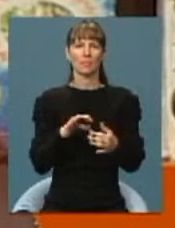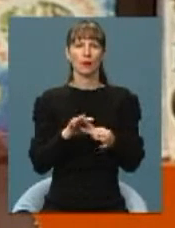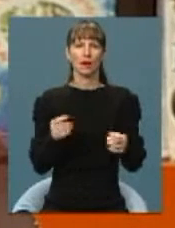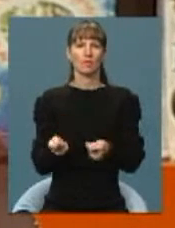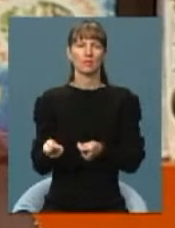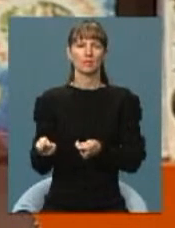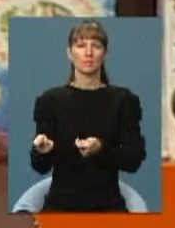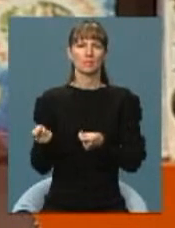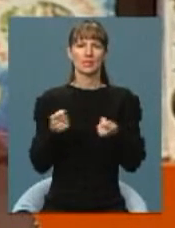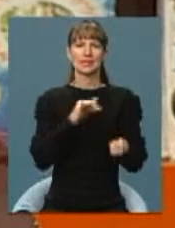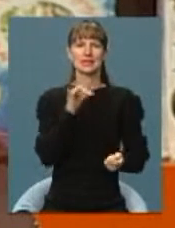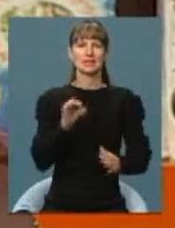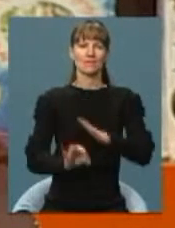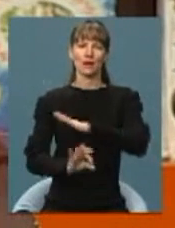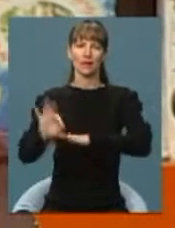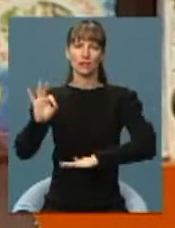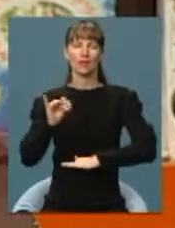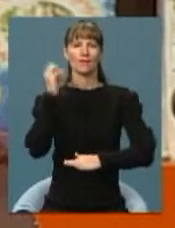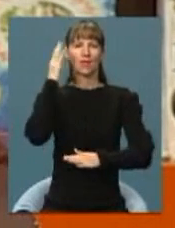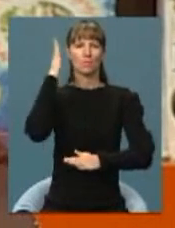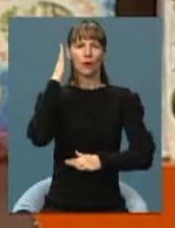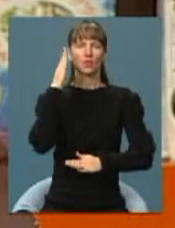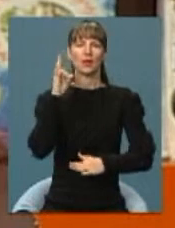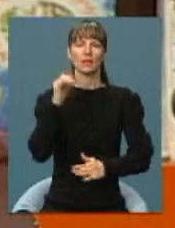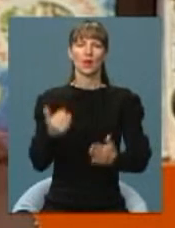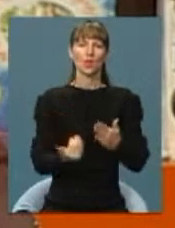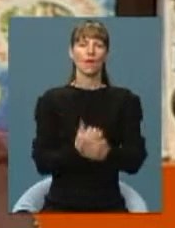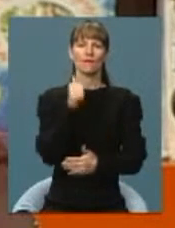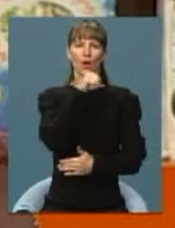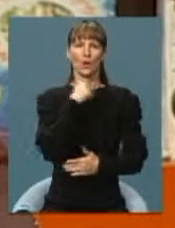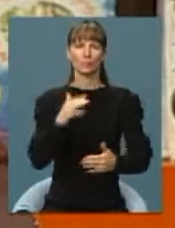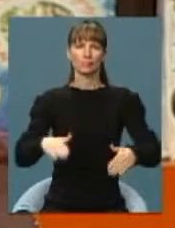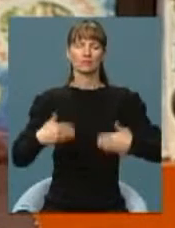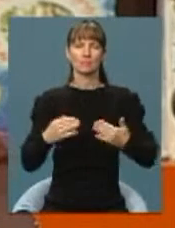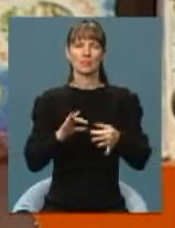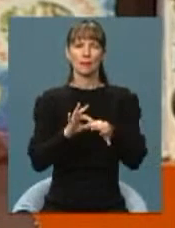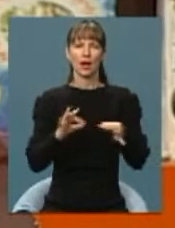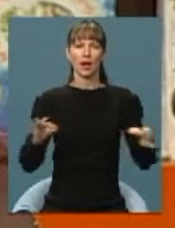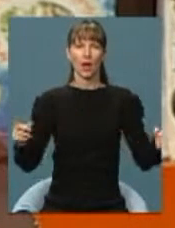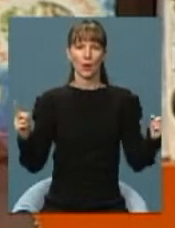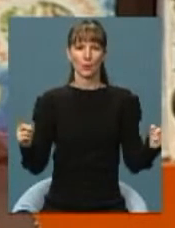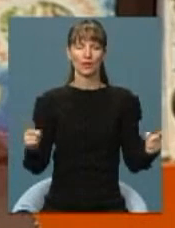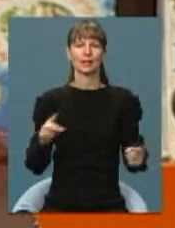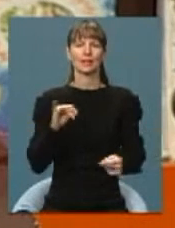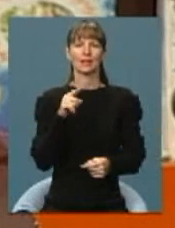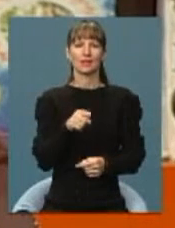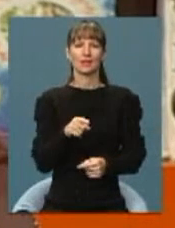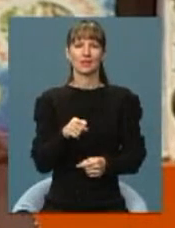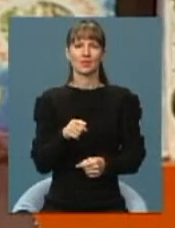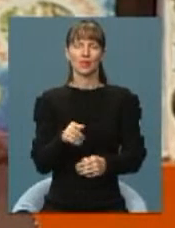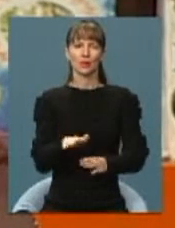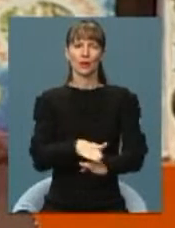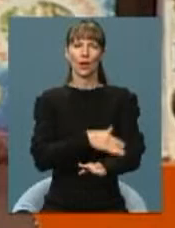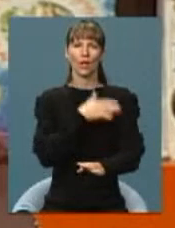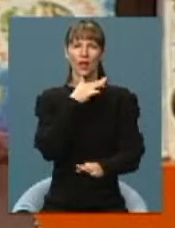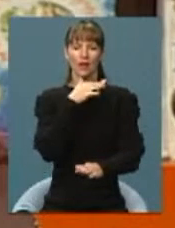нам с востока. И в Японии до сих пор на Новый год предлагают длинные макароны. Они символизируют